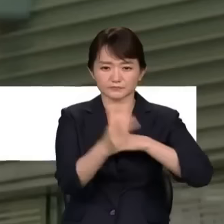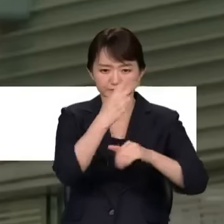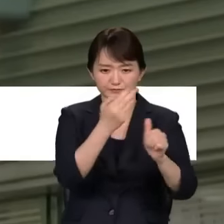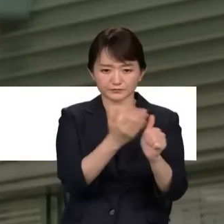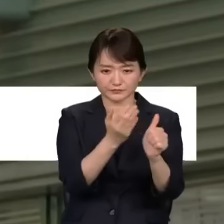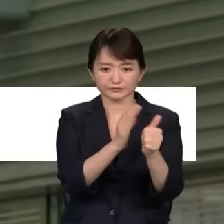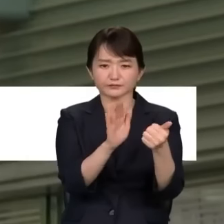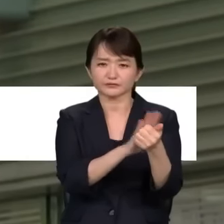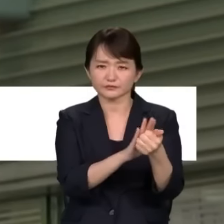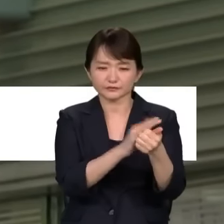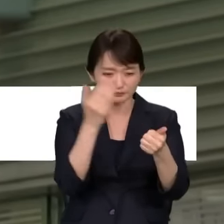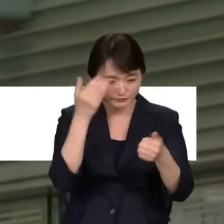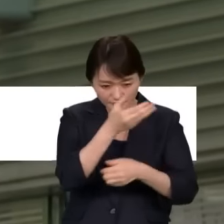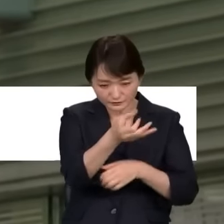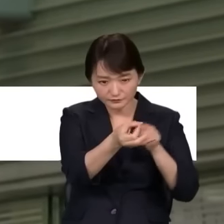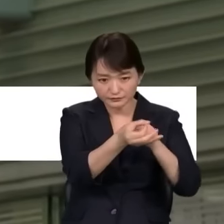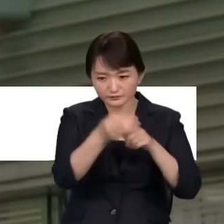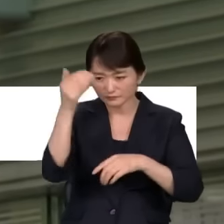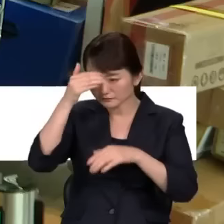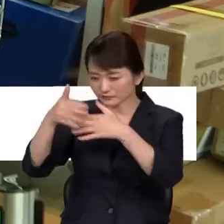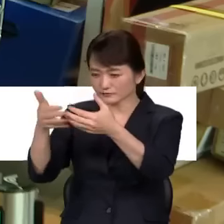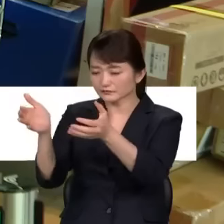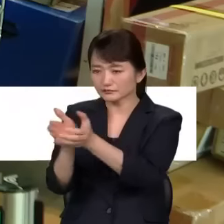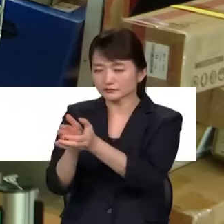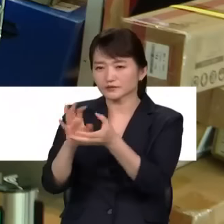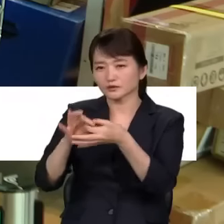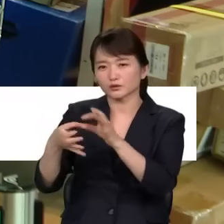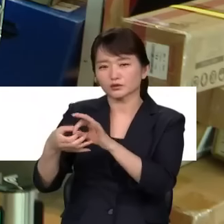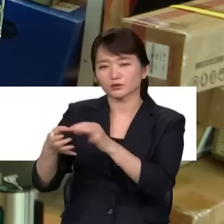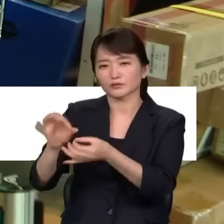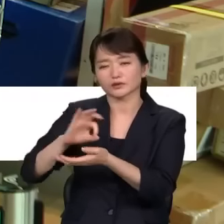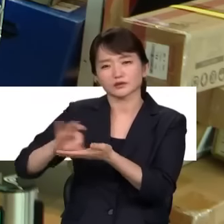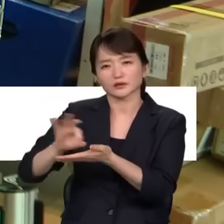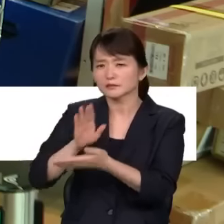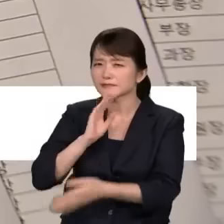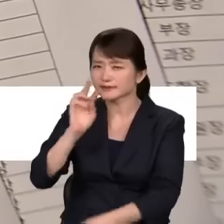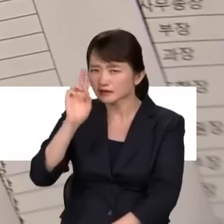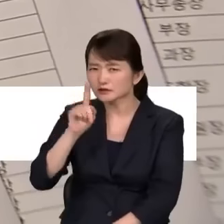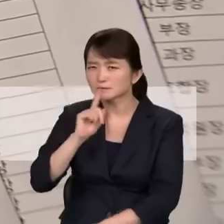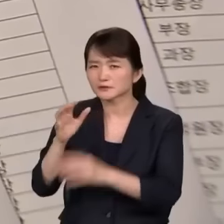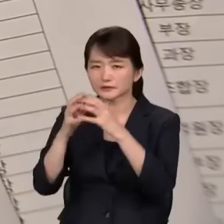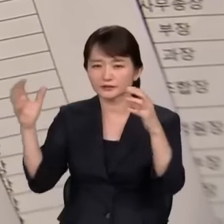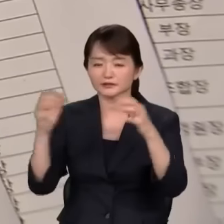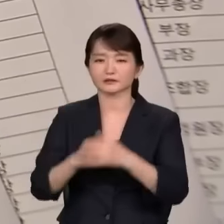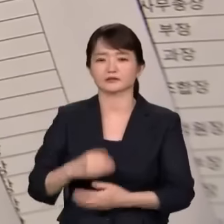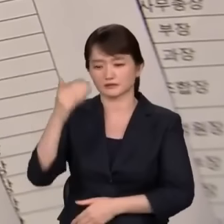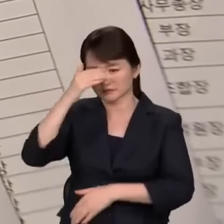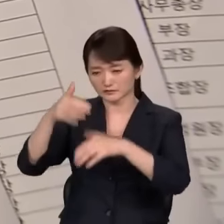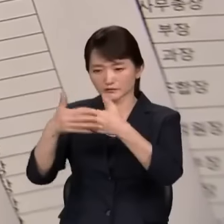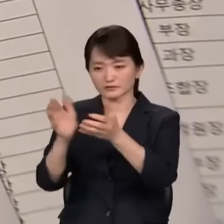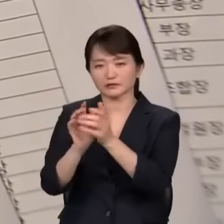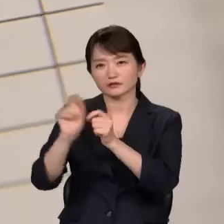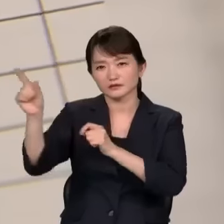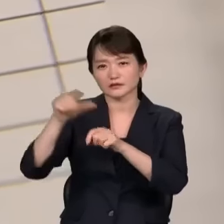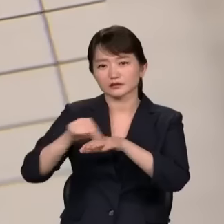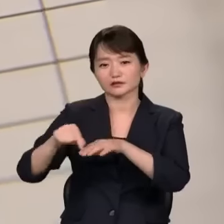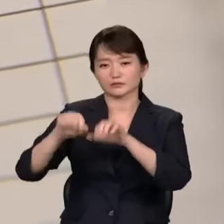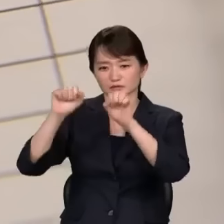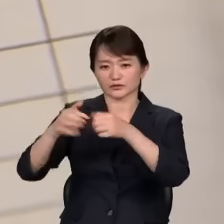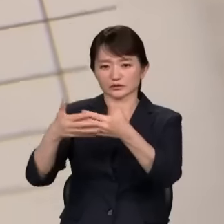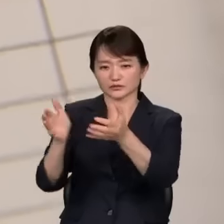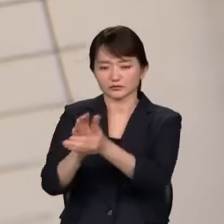격려를 위해 낸 기부금이 참관단의 올림픽 경비로 활용되는 게 맞느냐 지적이 나옵니다. 참관단 대부분은 지방체육단체